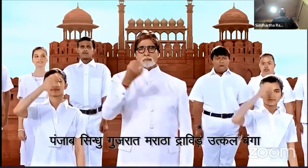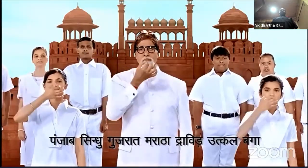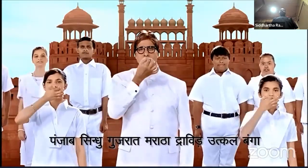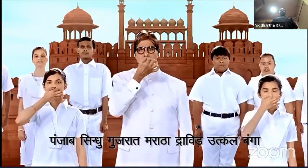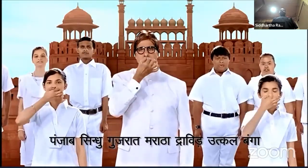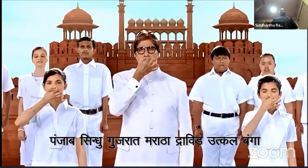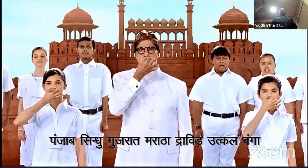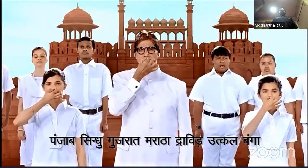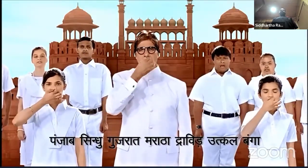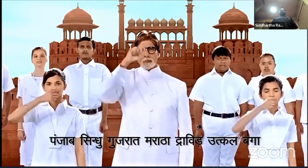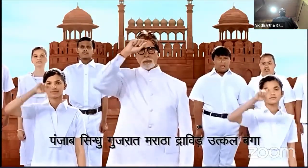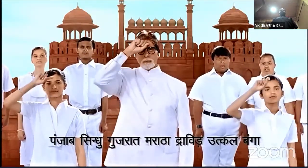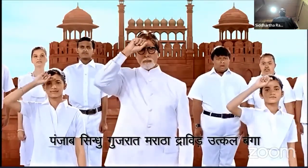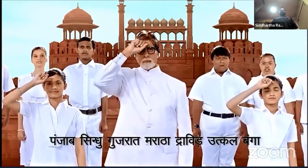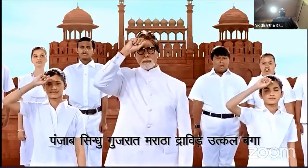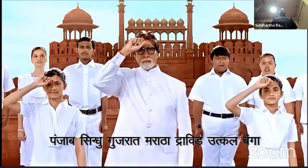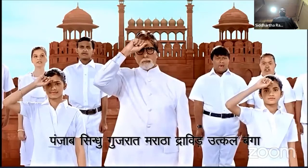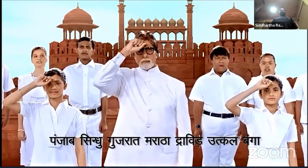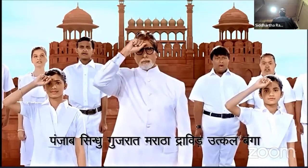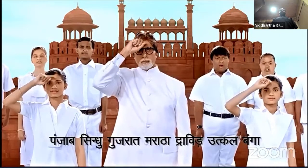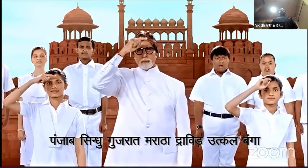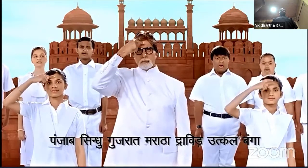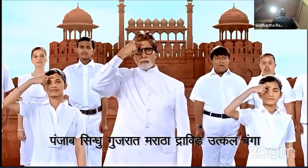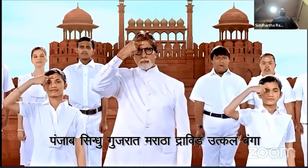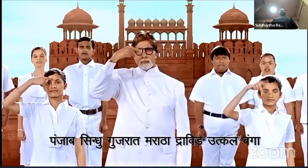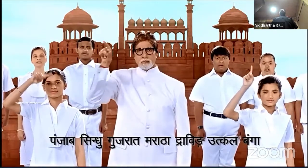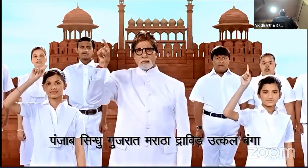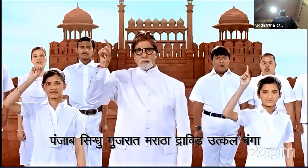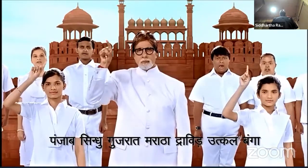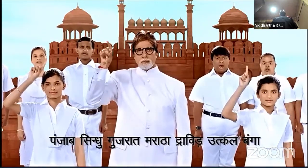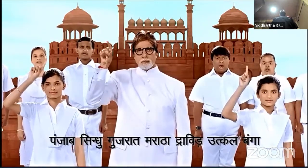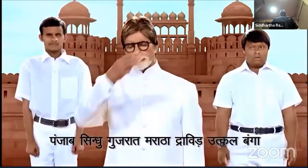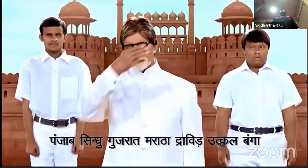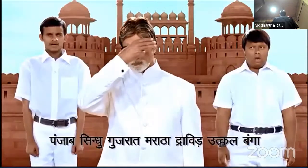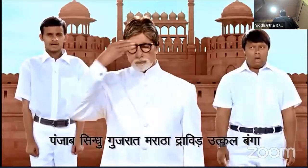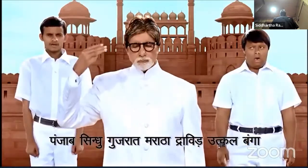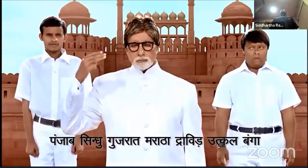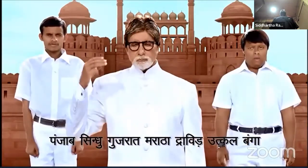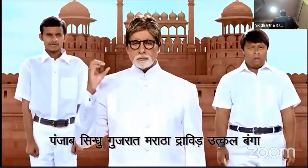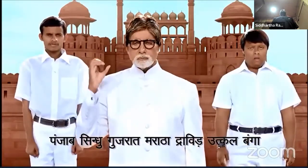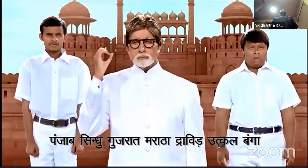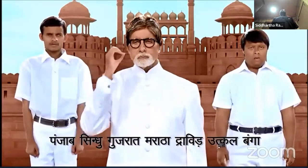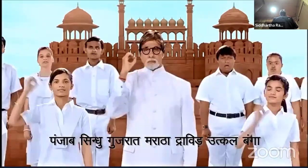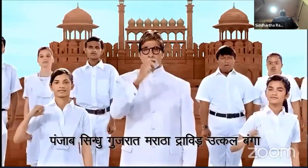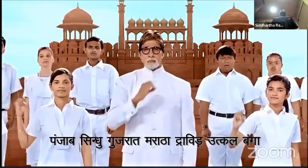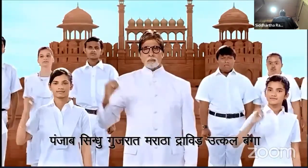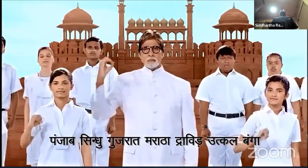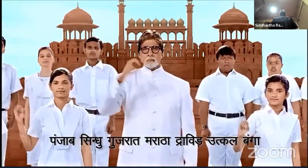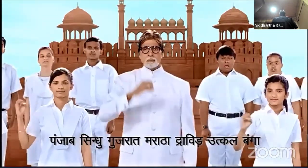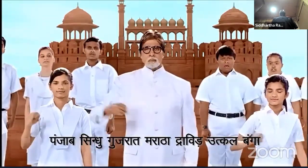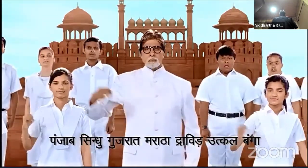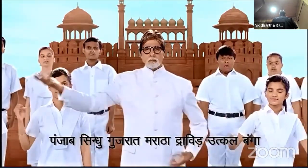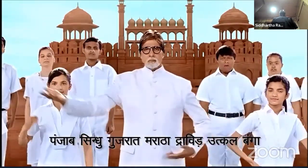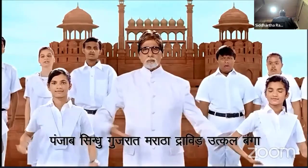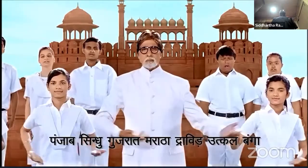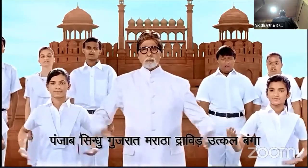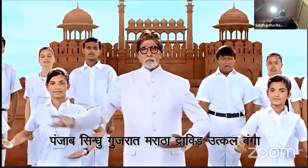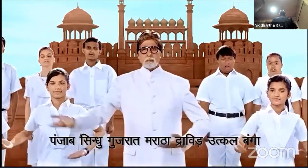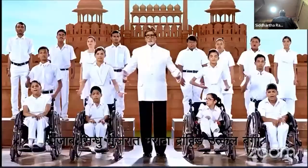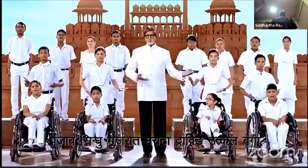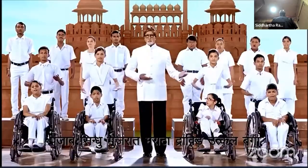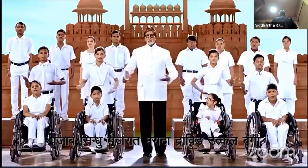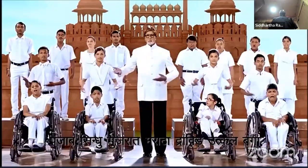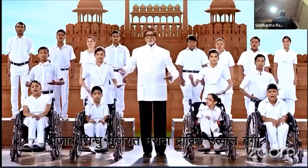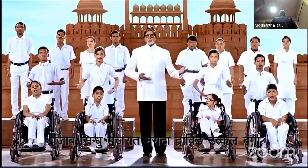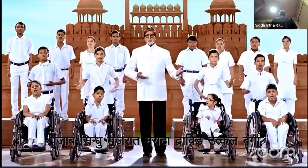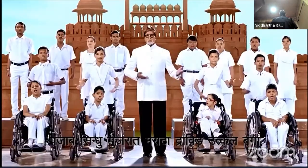पंजाब सिंध गुजरात मराठा द्राविड़ उत्कल